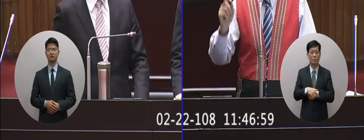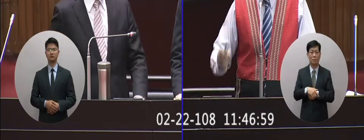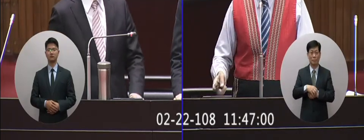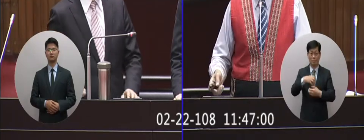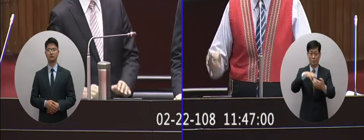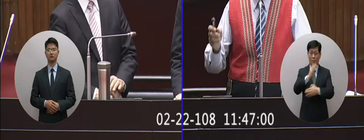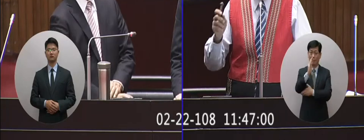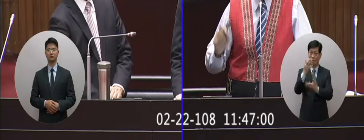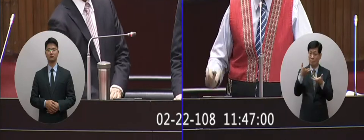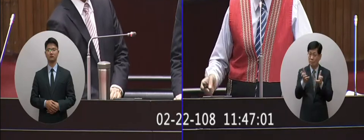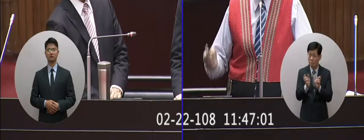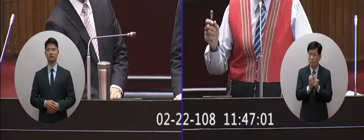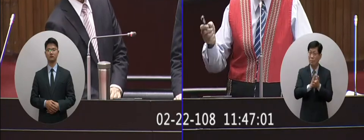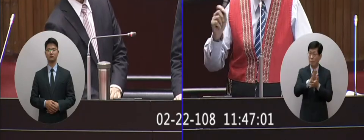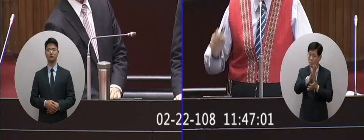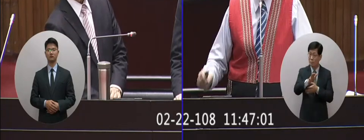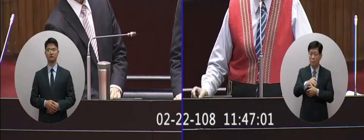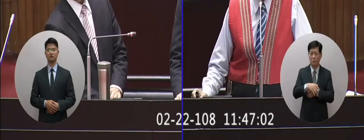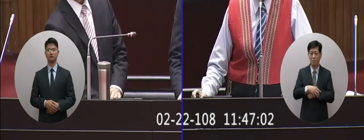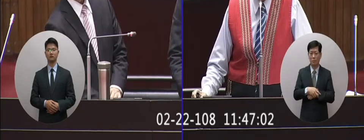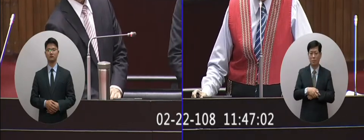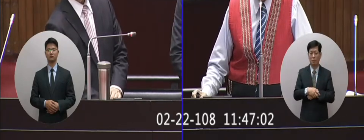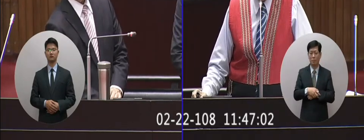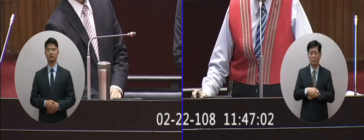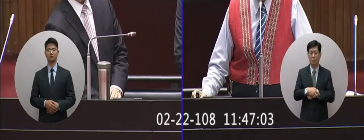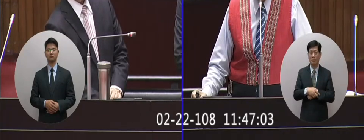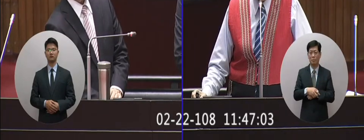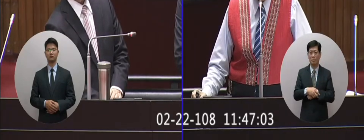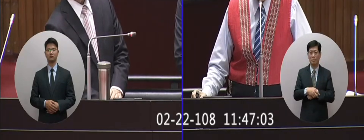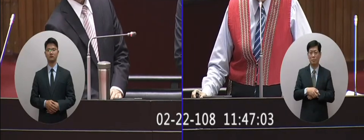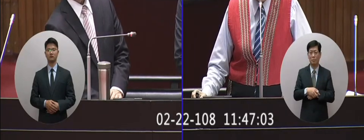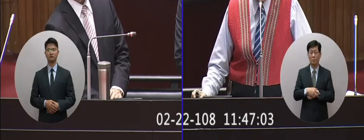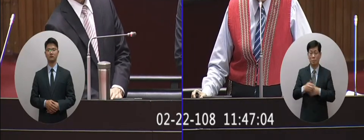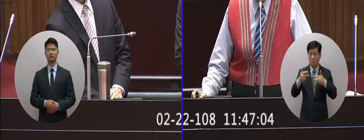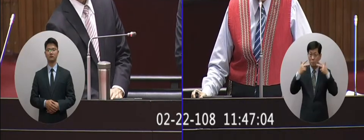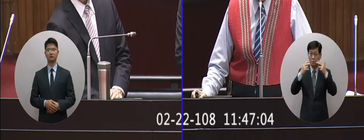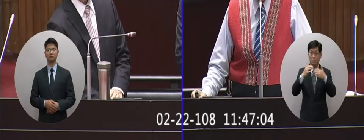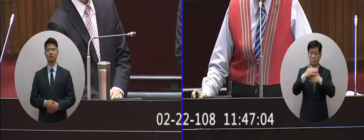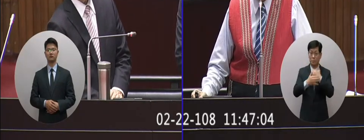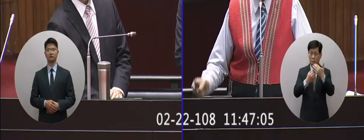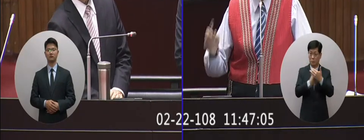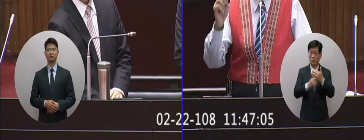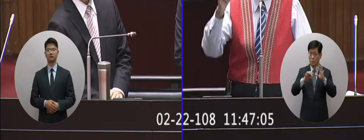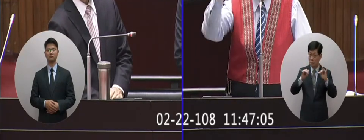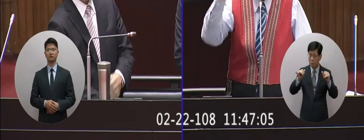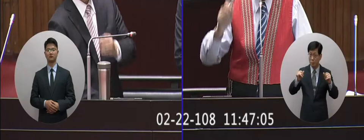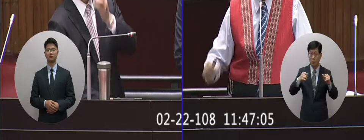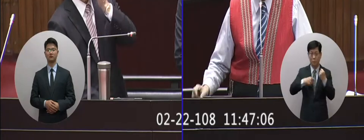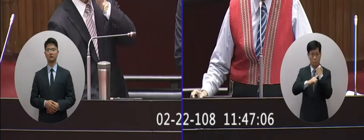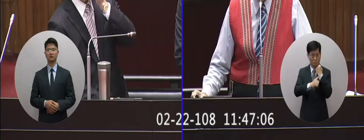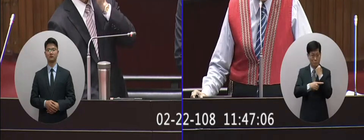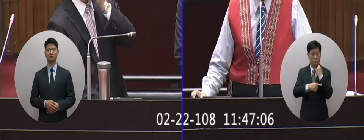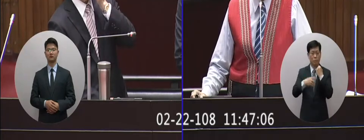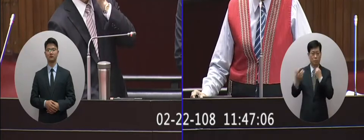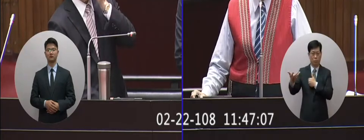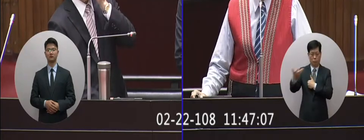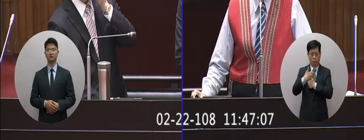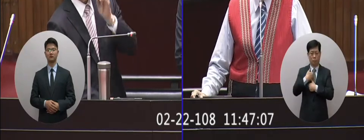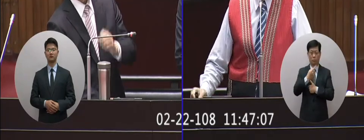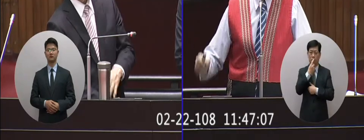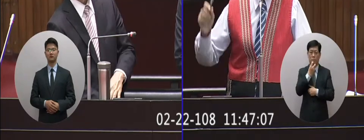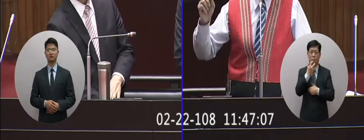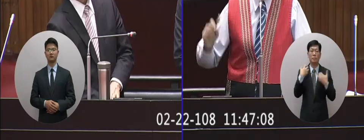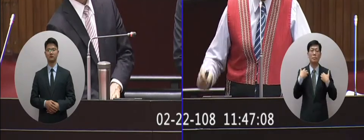内政部后来把这个原住民保留地开发管理办法因为移由中央法规